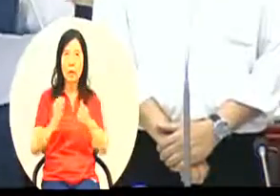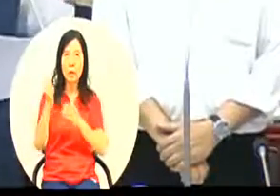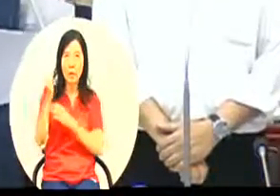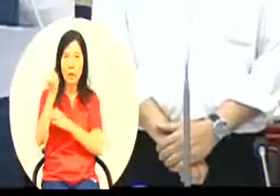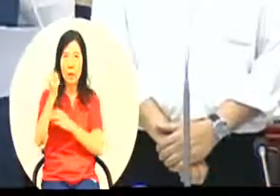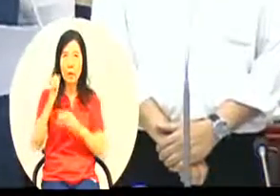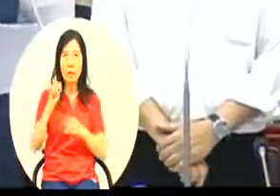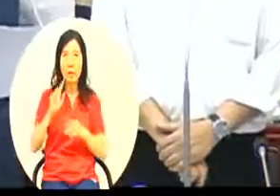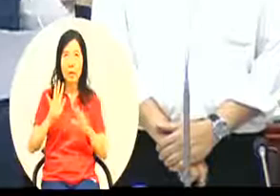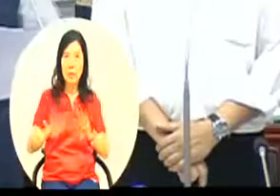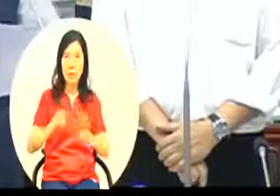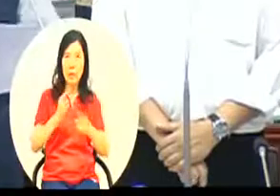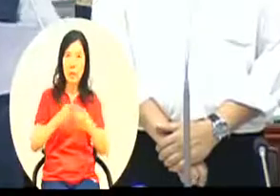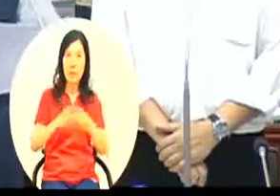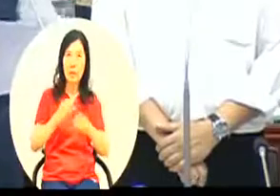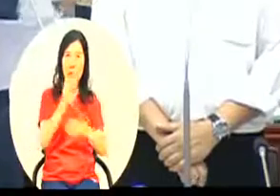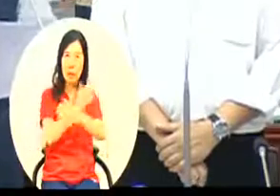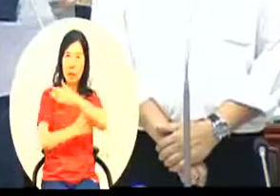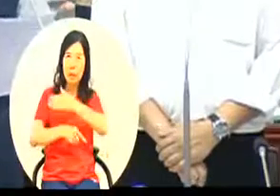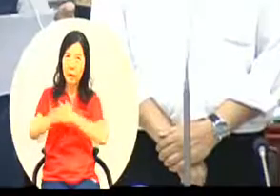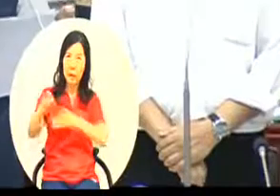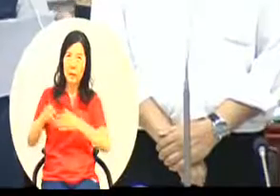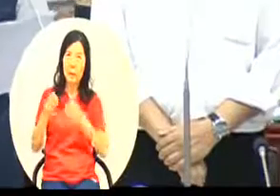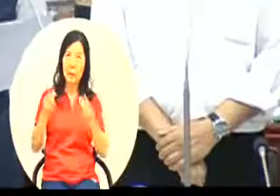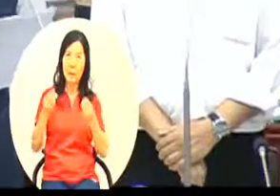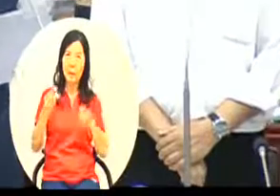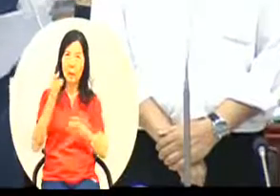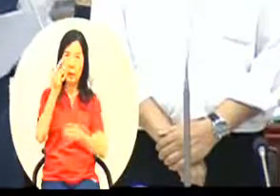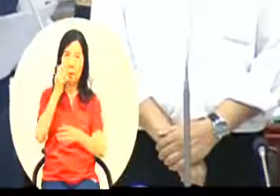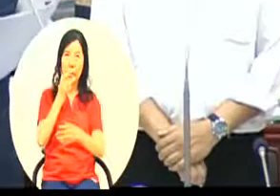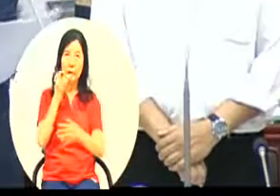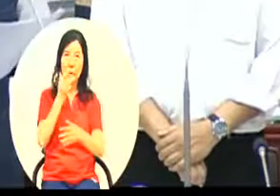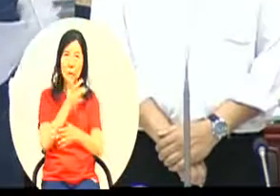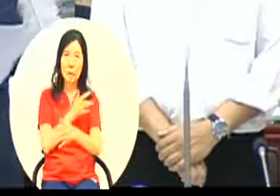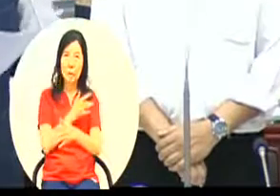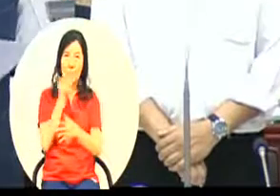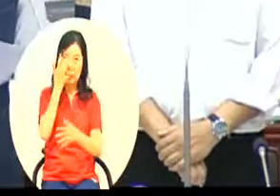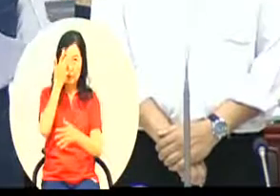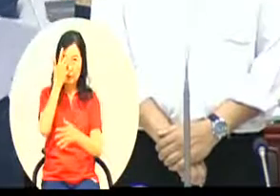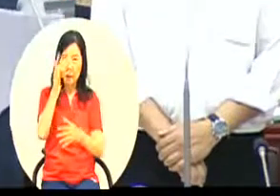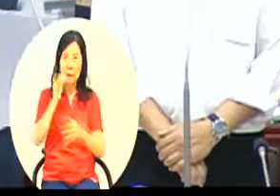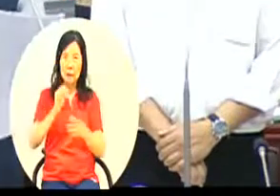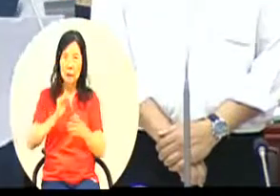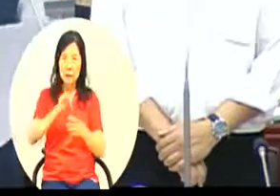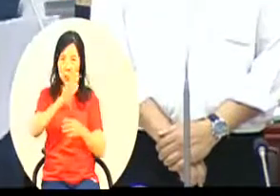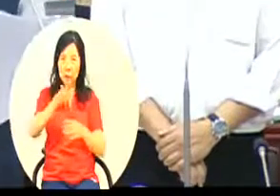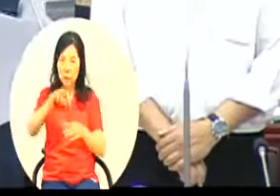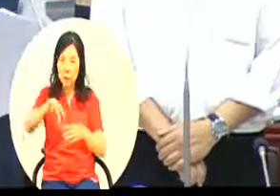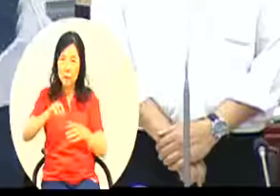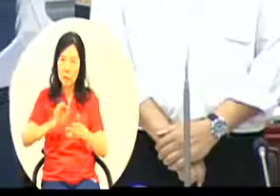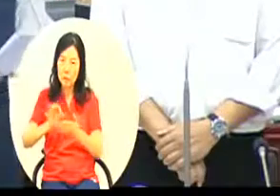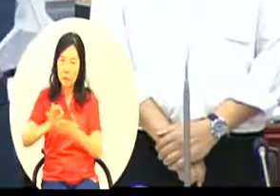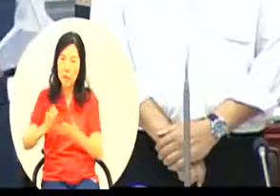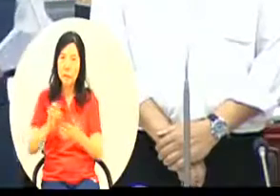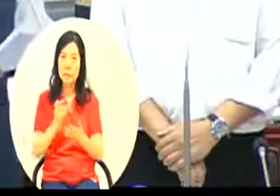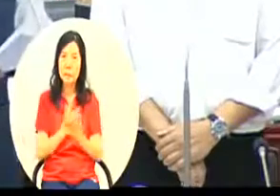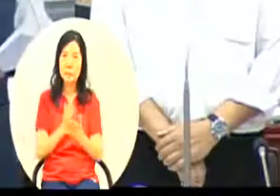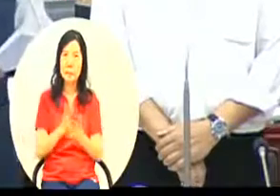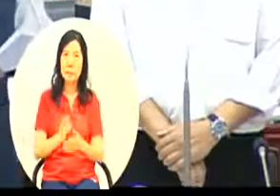我现在的目标就是身心障碍人士无障碍空间的使用。那这部分其实，